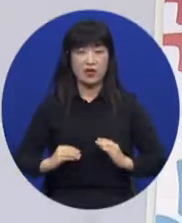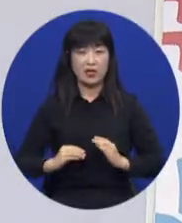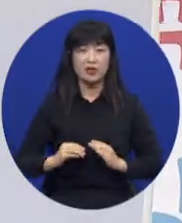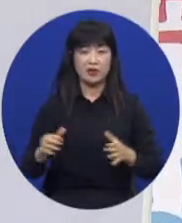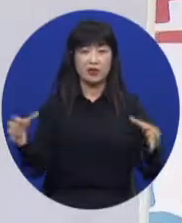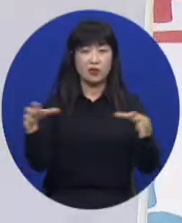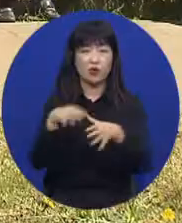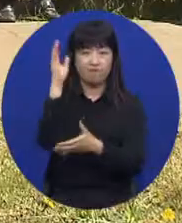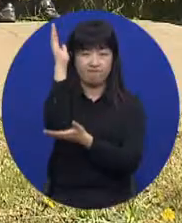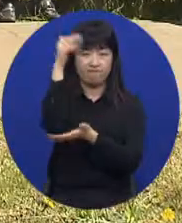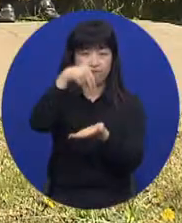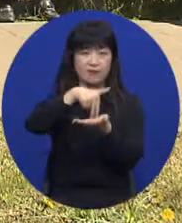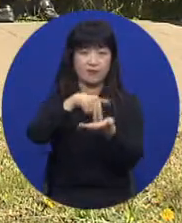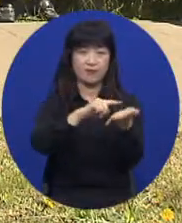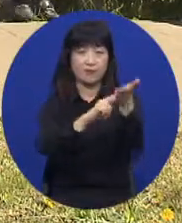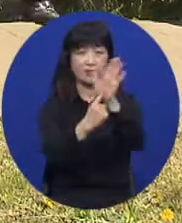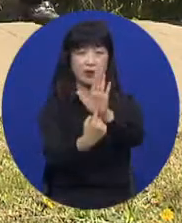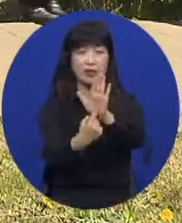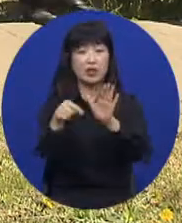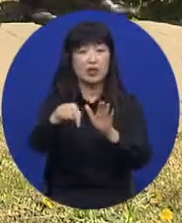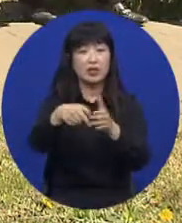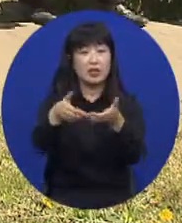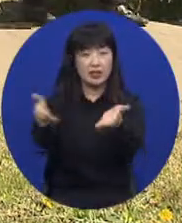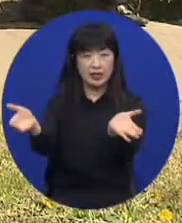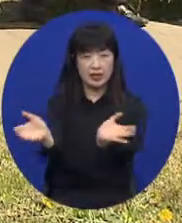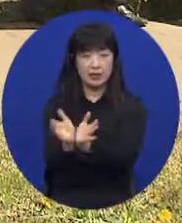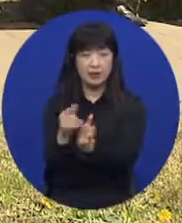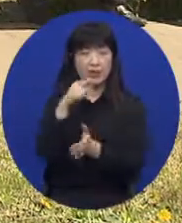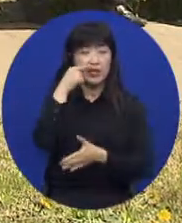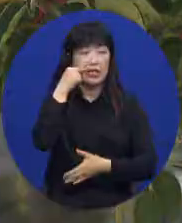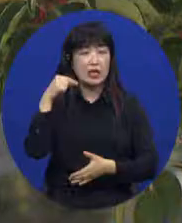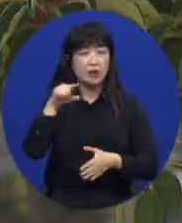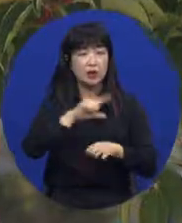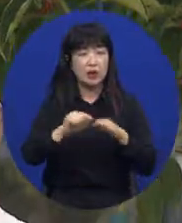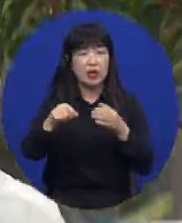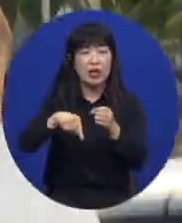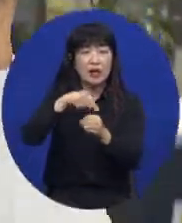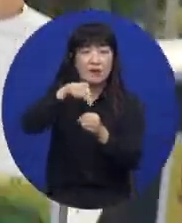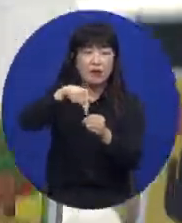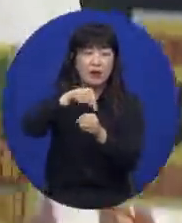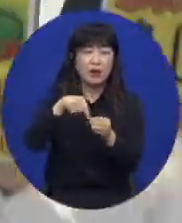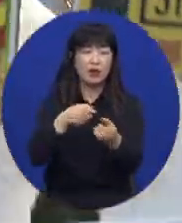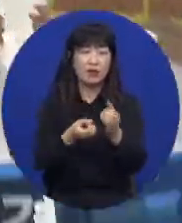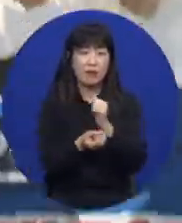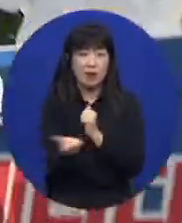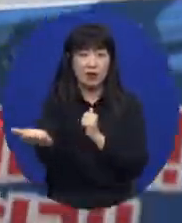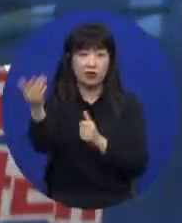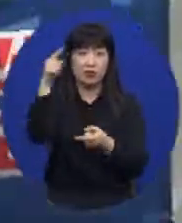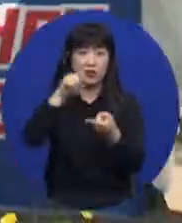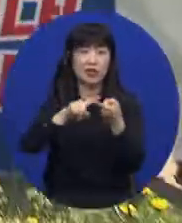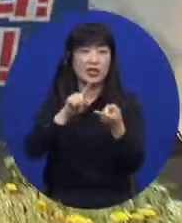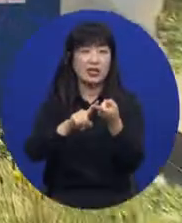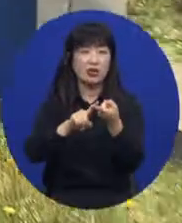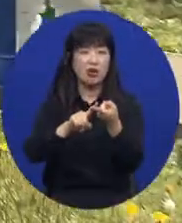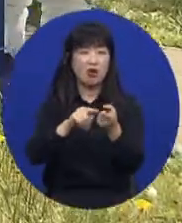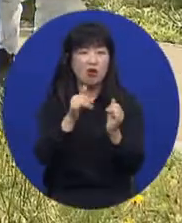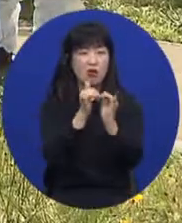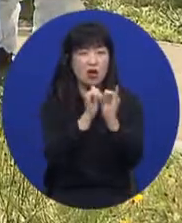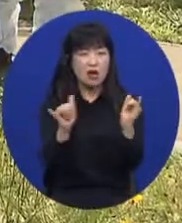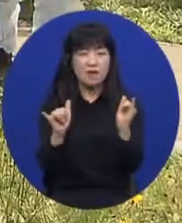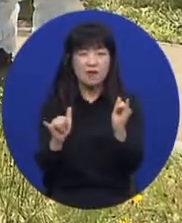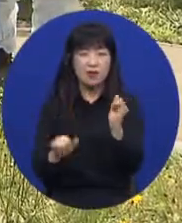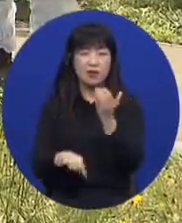열었습니다. 이들은 일본 정부의 핵 오염수 바다 방류 결정은 인류에 대한